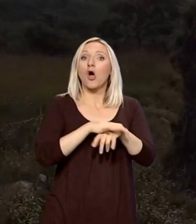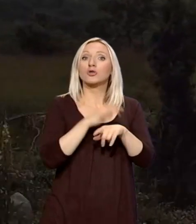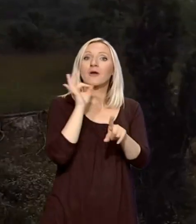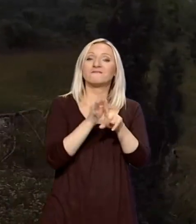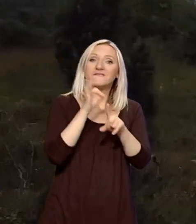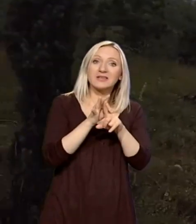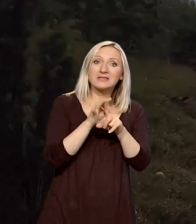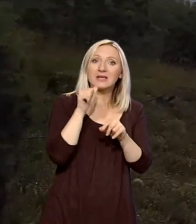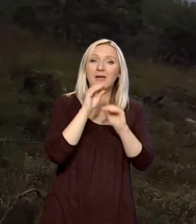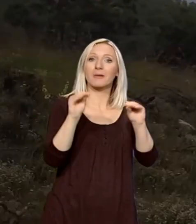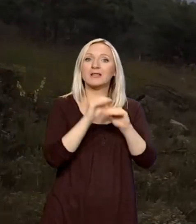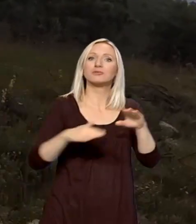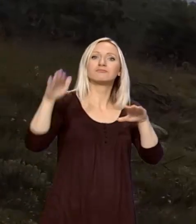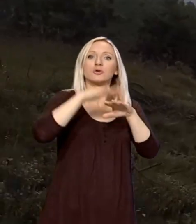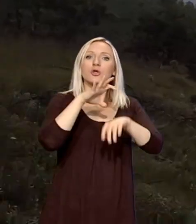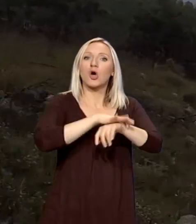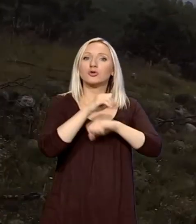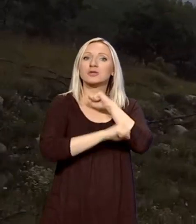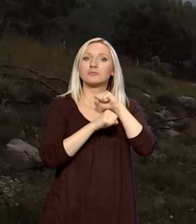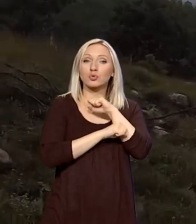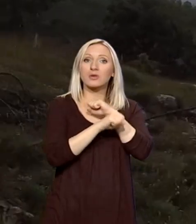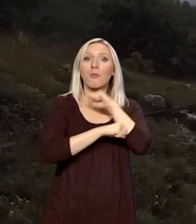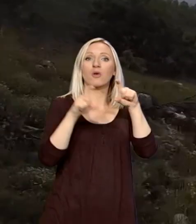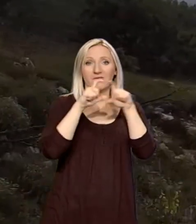postdoktorskim studijama Univerziteta u Beču.